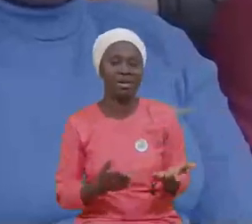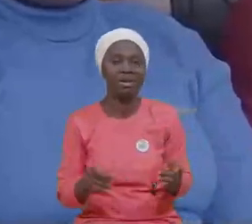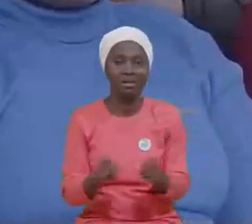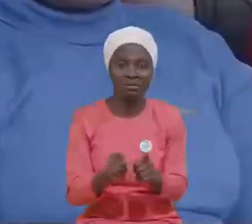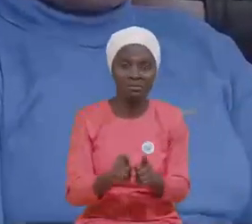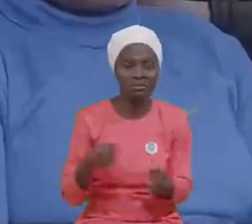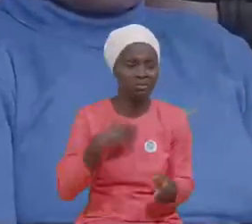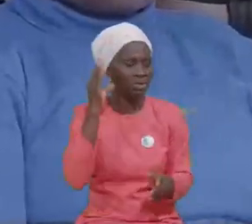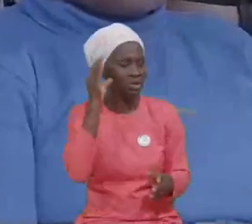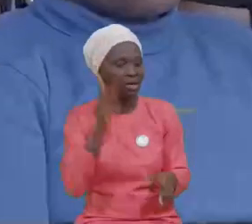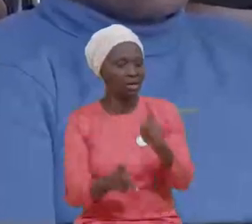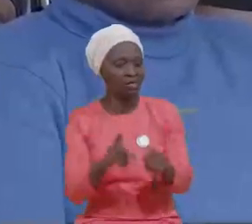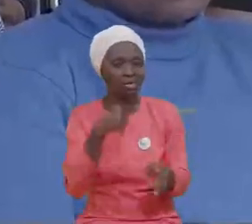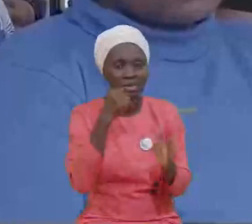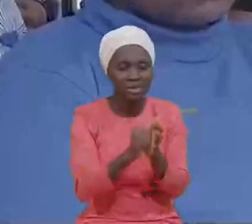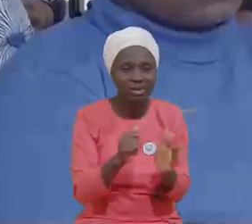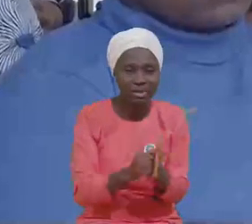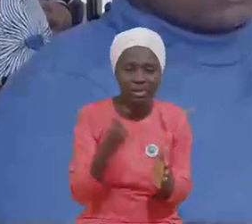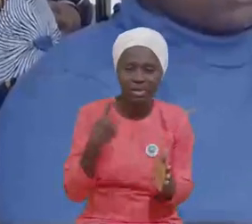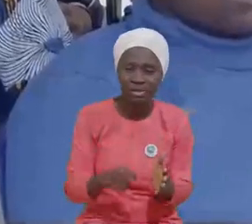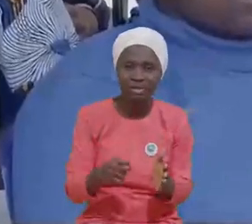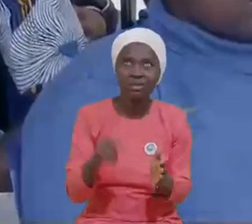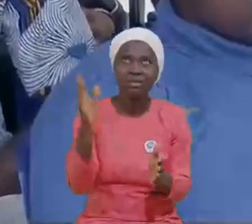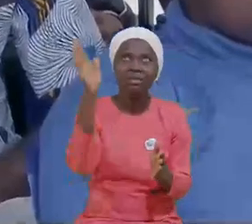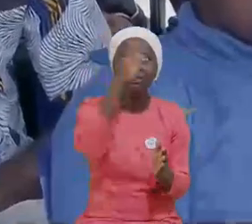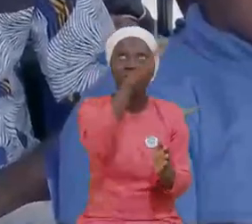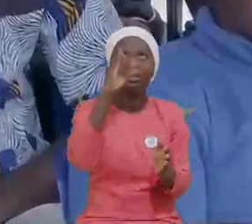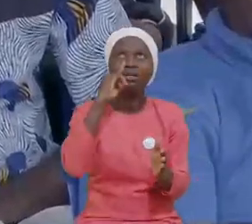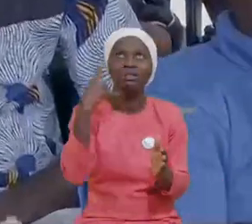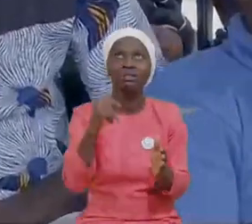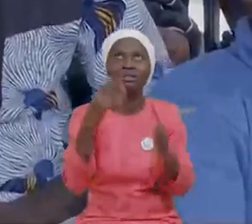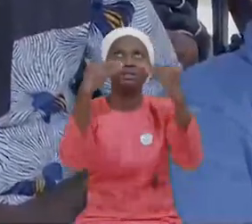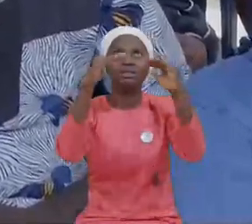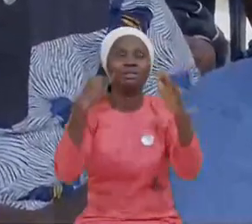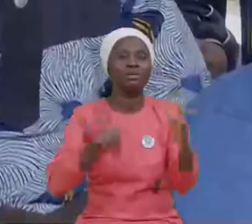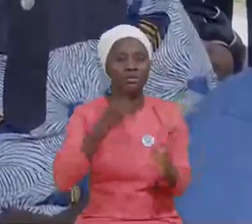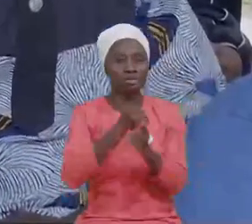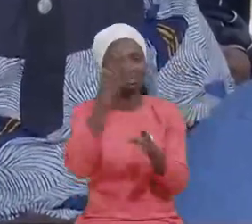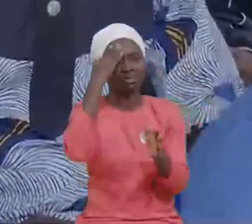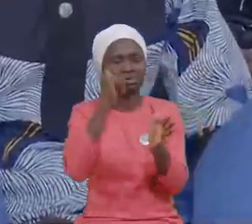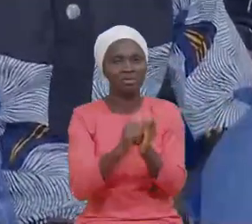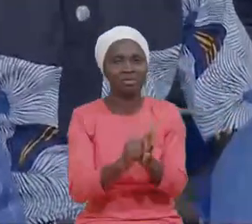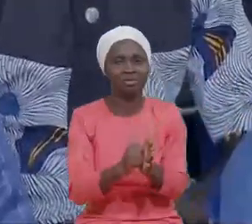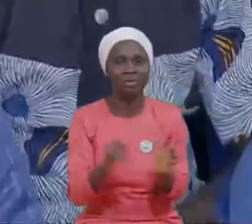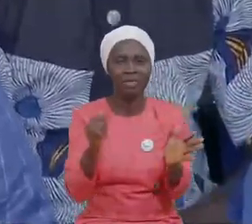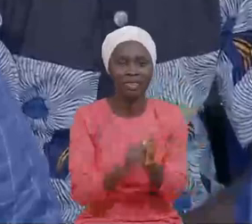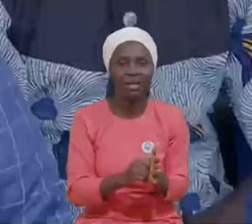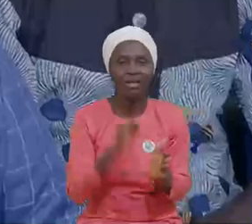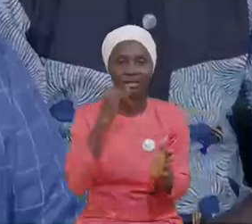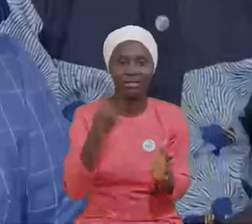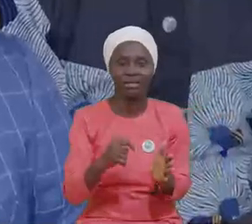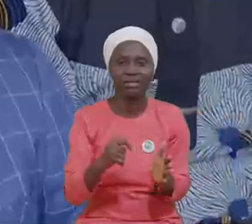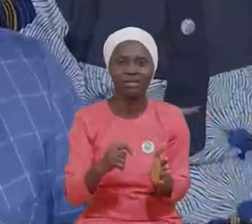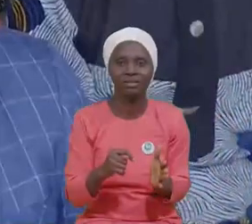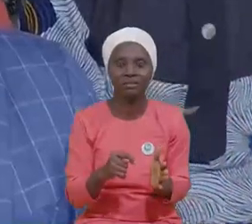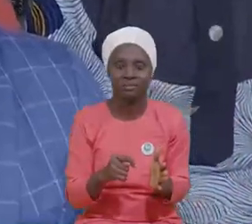Même si nous entendons les gens dire, le ciel est la limite, nous savons que